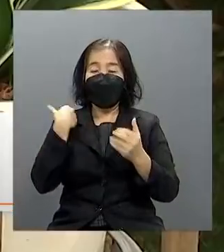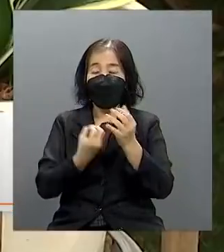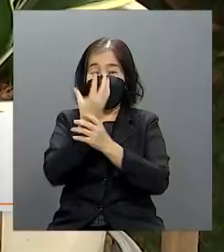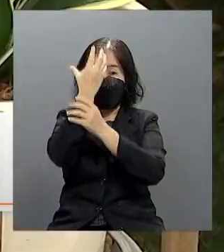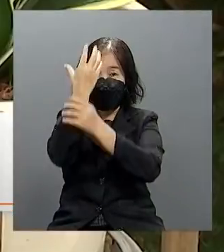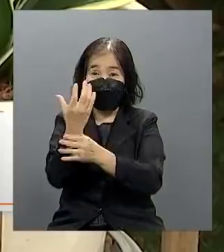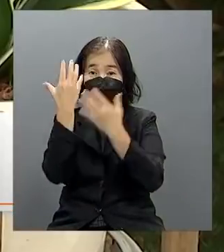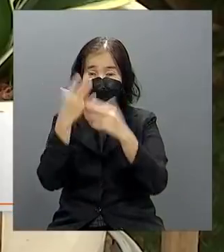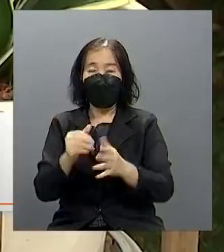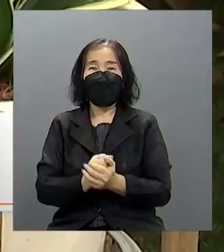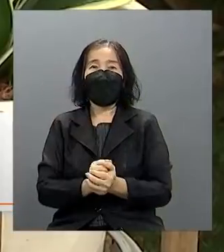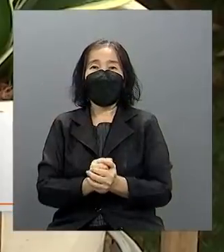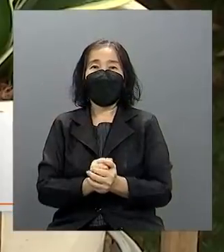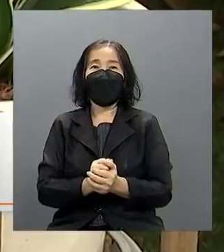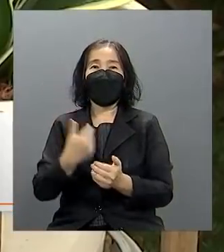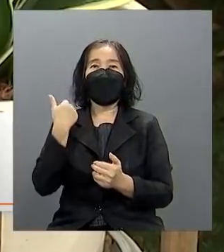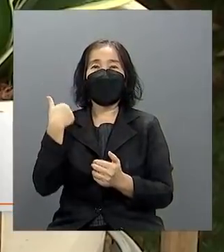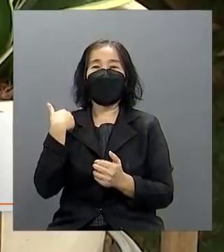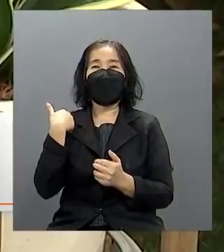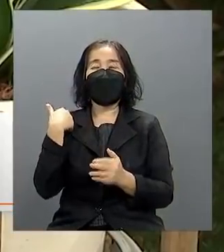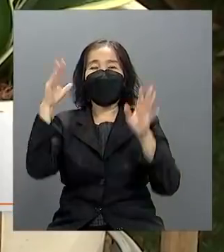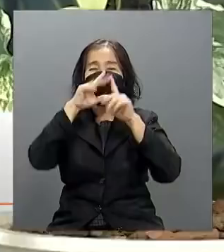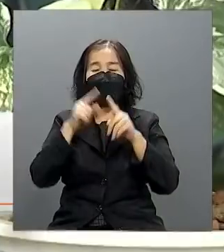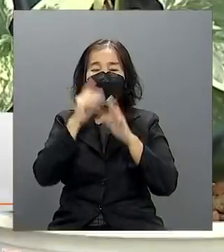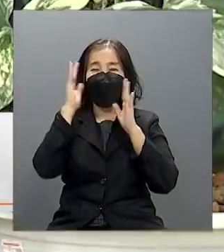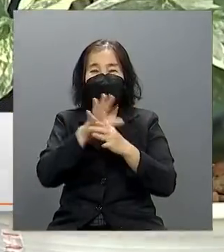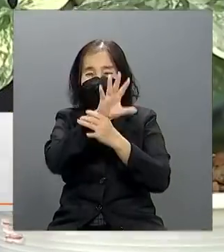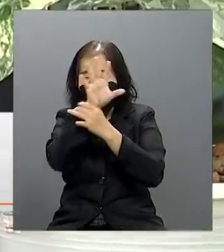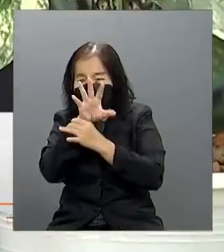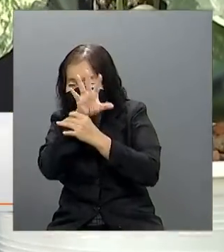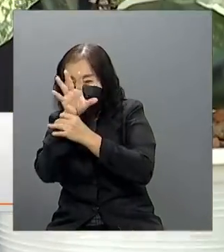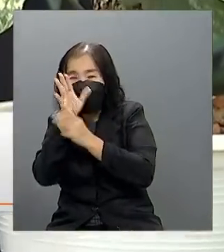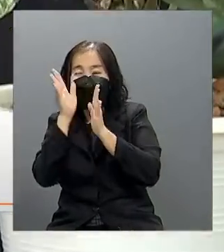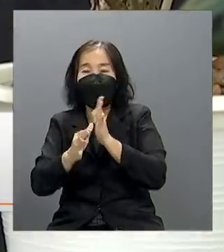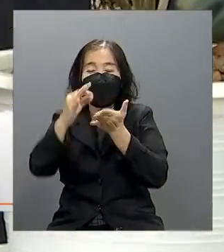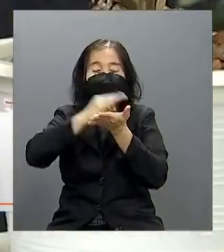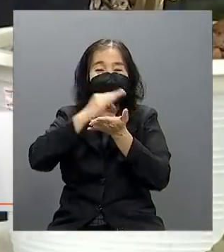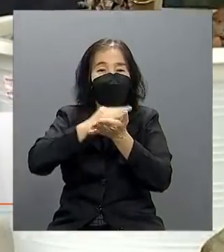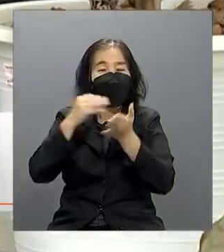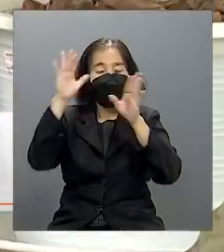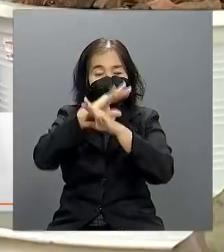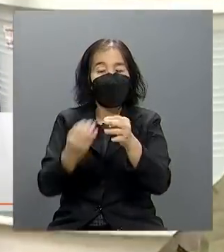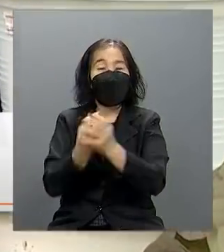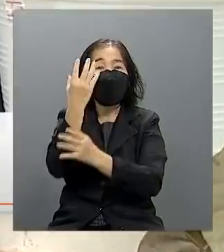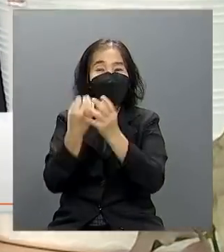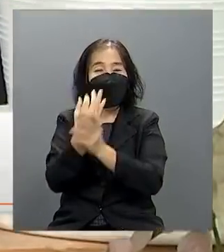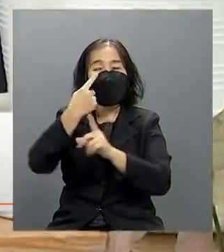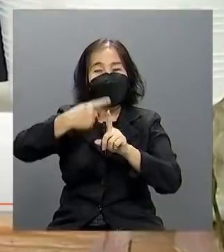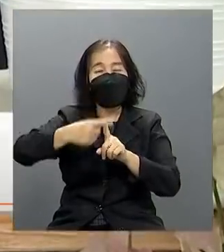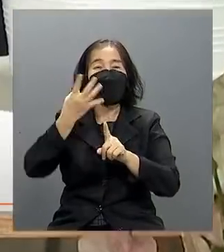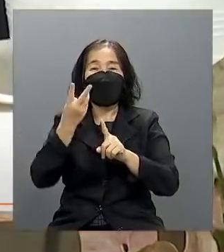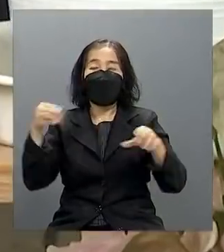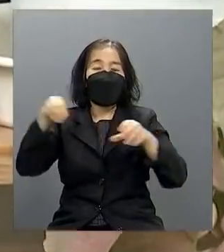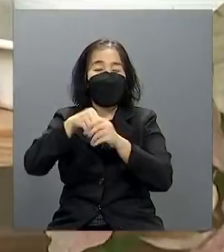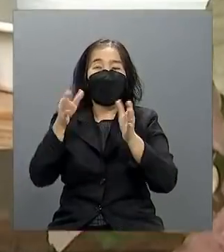ยเหร อ ก็กลายเป็นว่ามันดึงดูดลูกค้ามันห่วงจุ้ยดี ก็ร้านขายต้นไม้บวกขายข้าวบวกที่เช็คอินไปด้วย